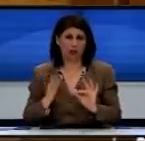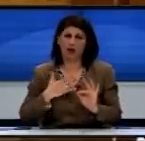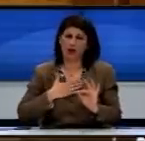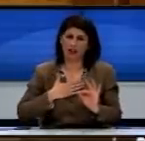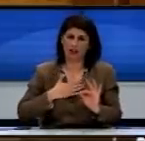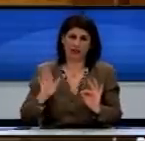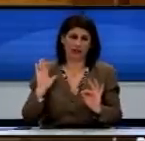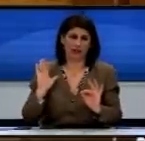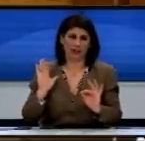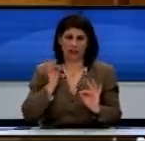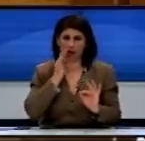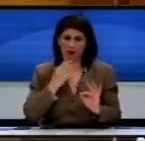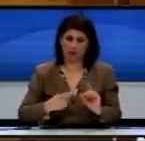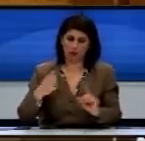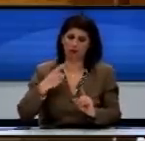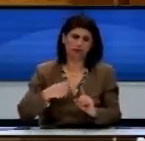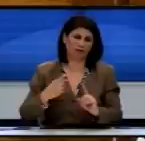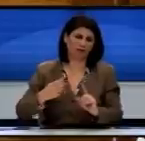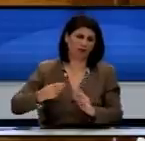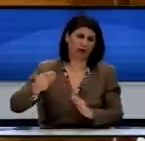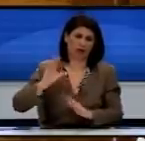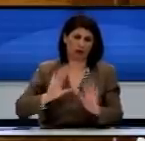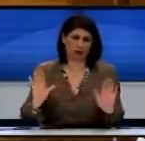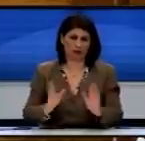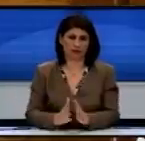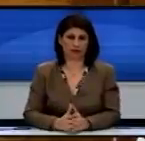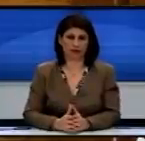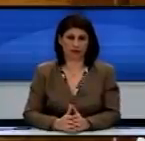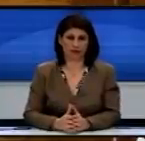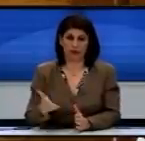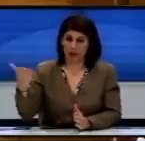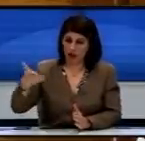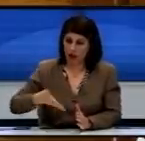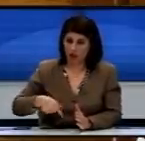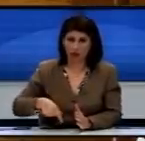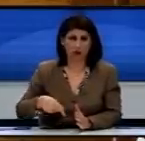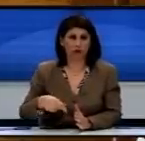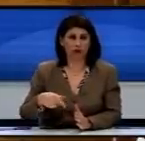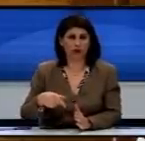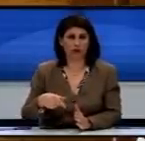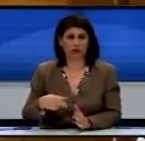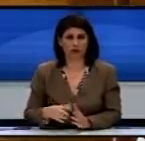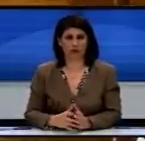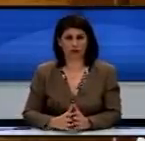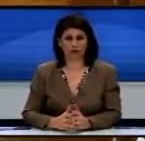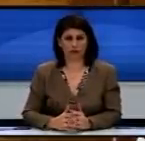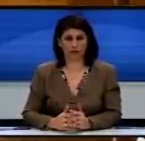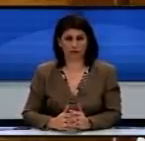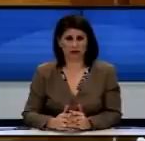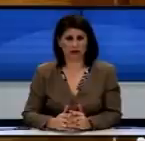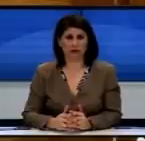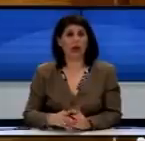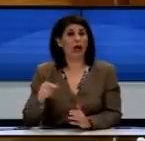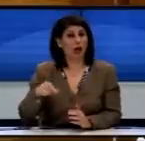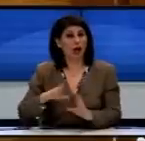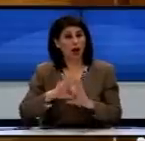θέλω να σχολιάσω περισσότερο. Έρχομαι τώρα σε αυτά τα οποία είπε ο